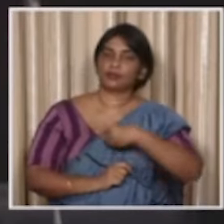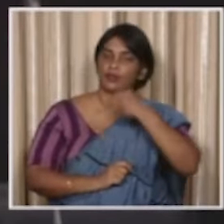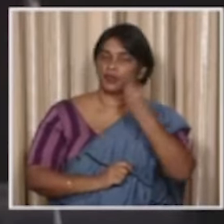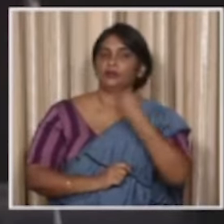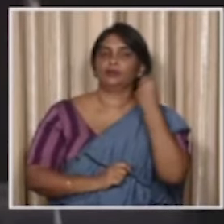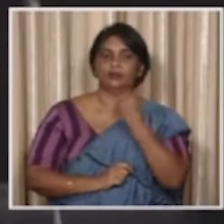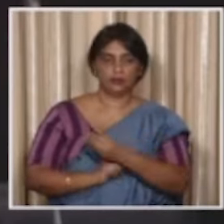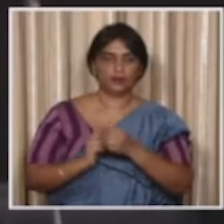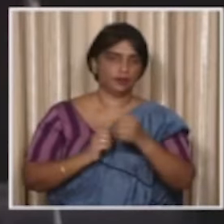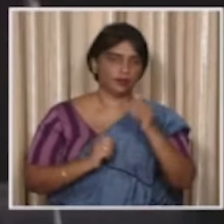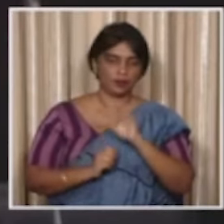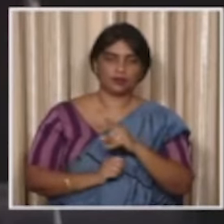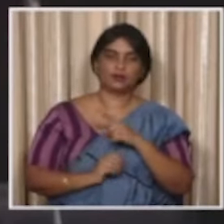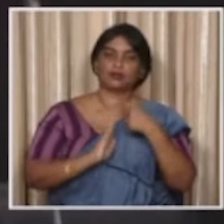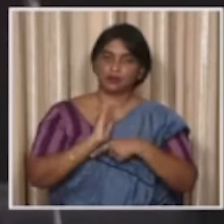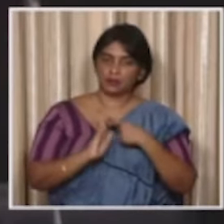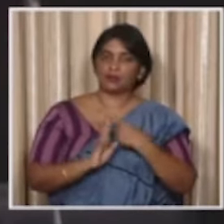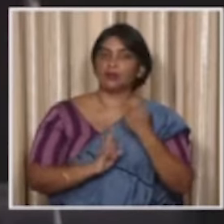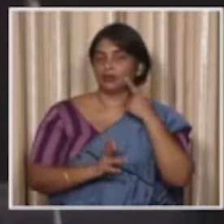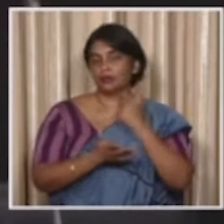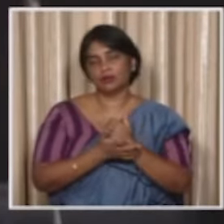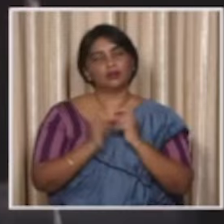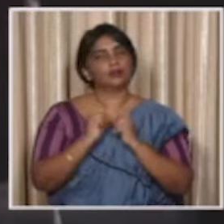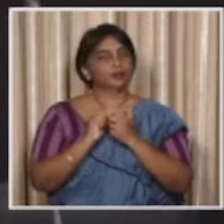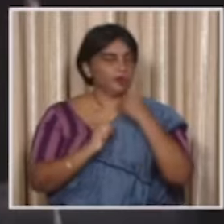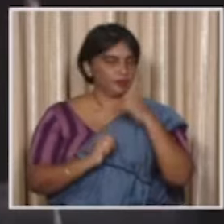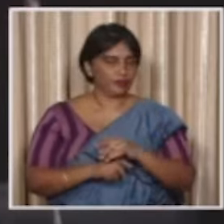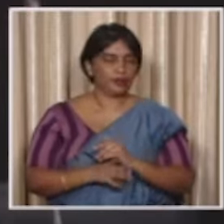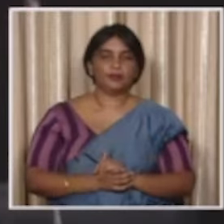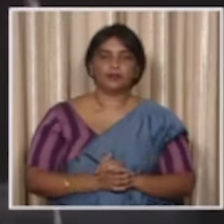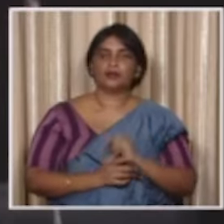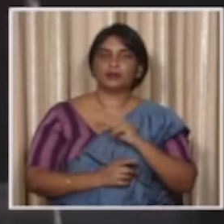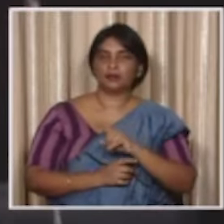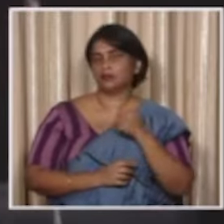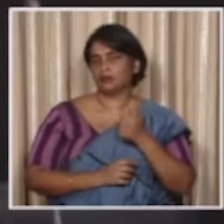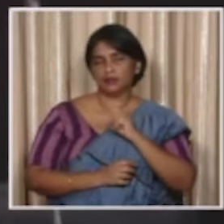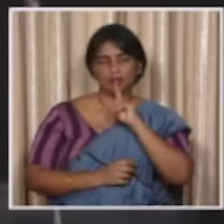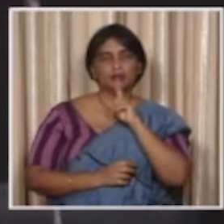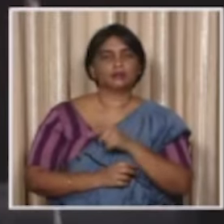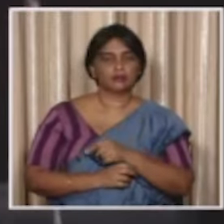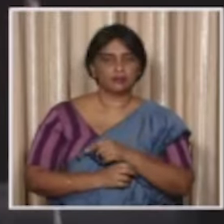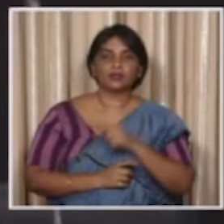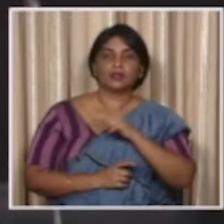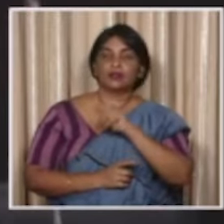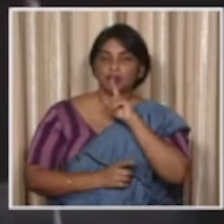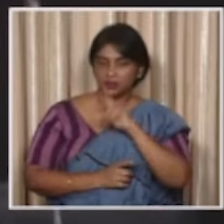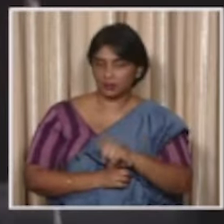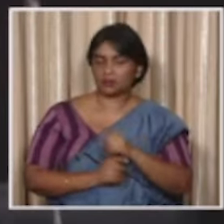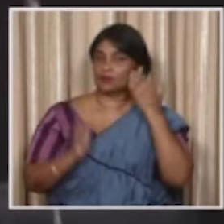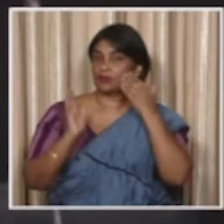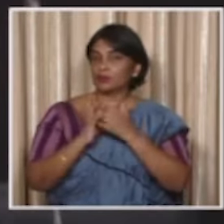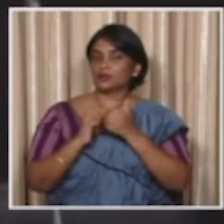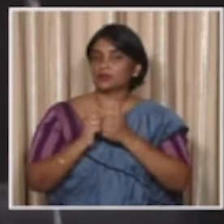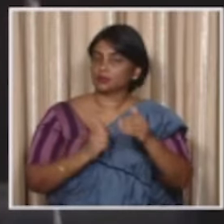දෙන්න ක්‍රියා කරන්න කියලා රටේ තියෙන ආර්ථික ප්‍රශ්නේ නිසා. මේක සාධාරණ ඉල්ලීමක්. මේ ඉල්ලීම ගැන කටයුතු